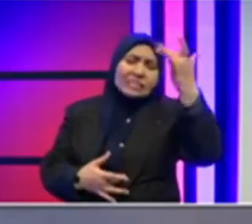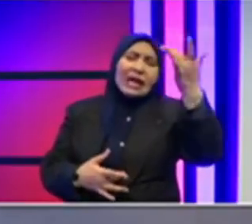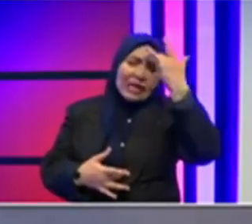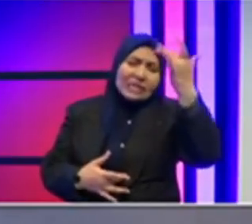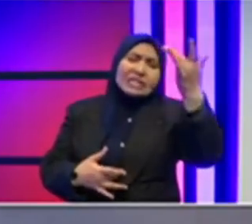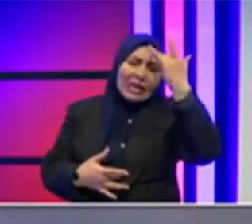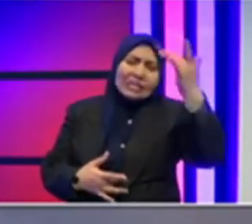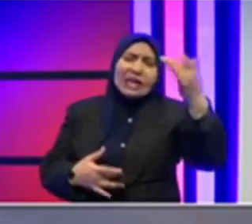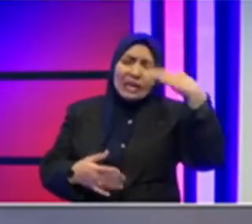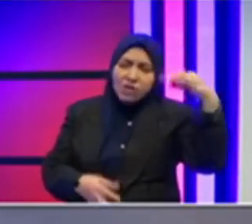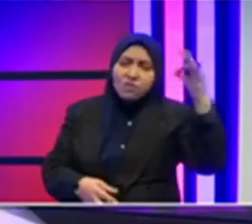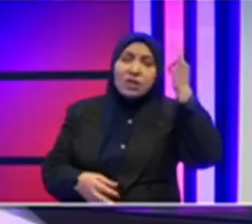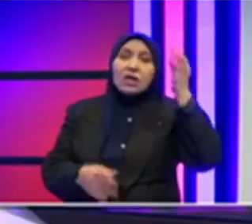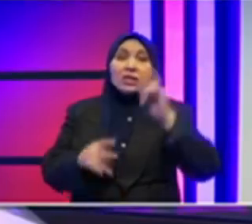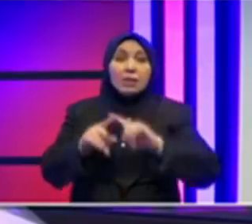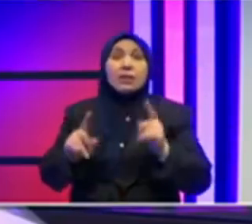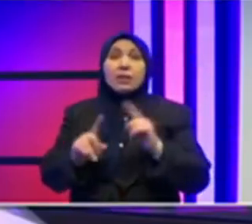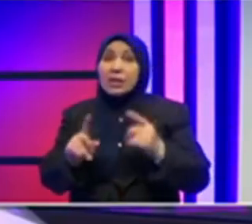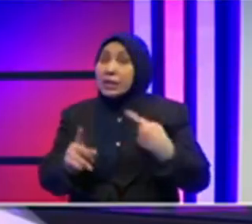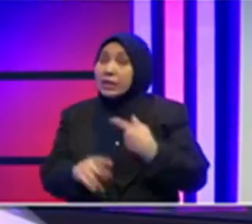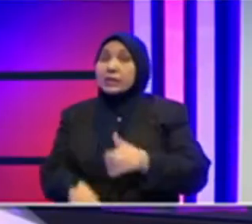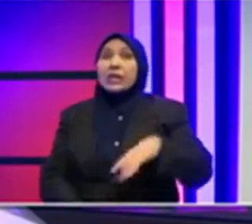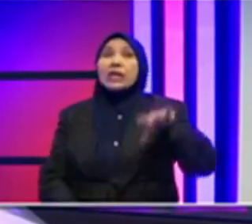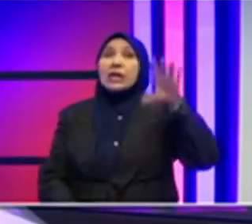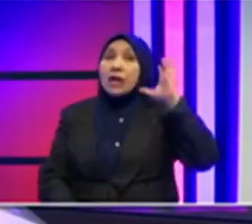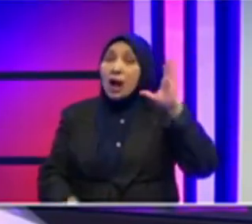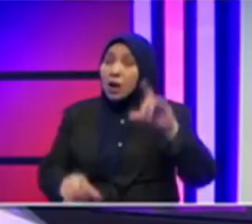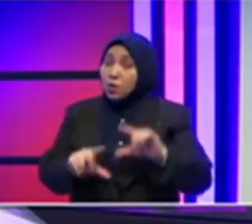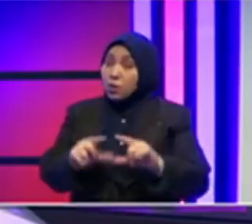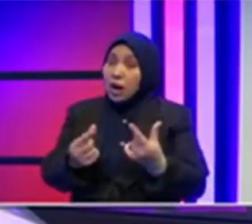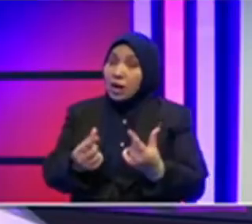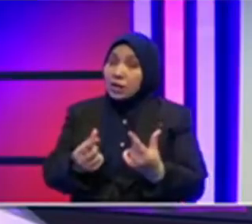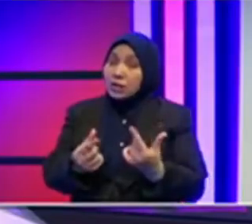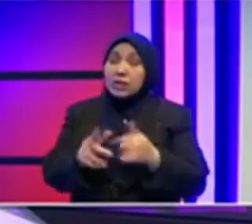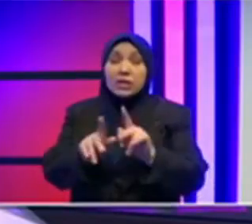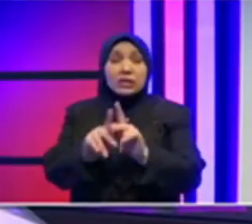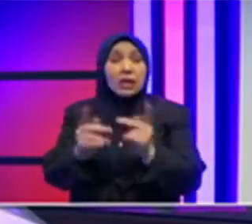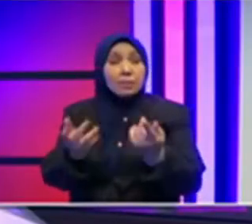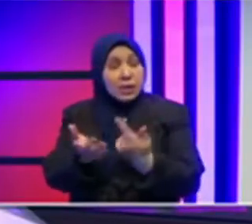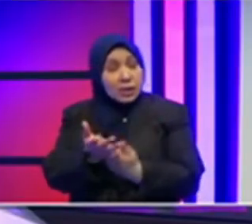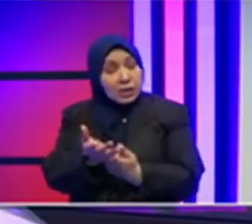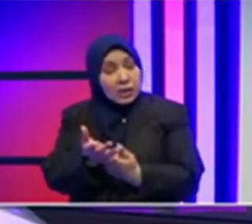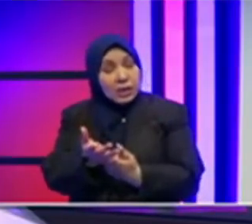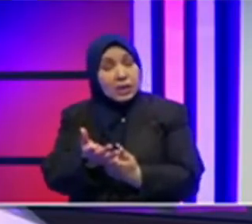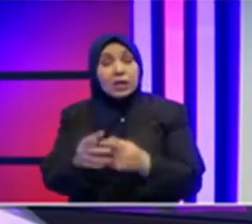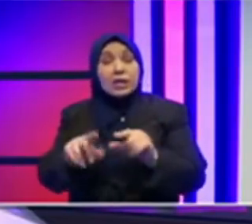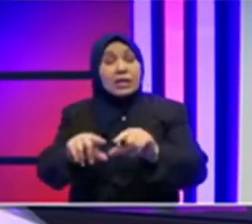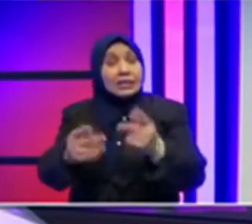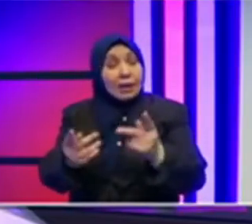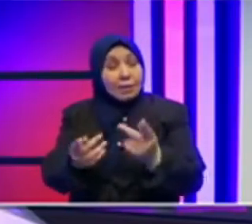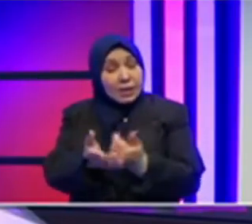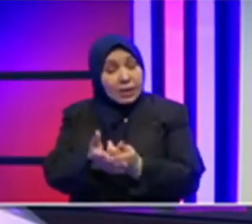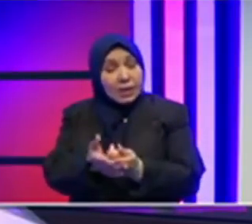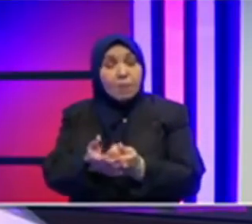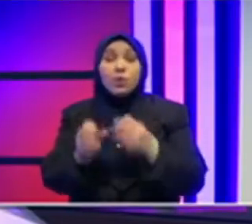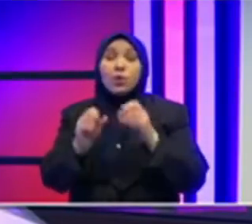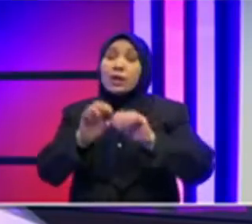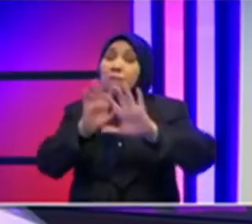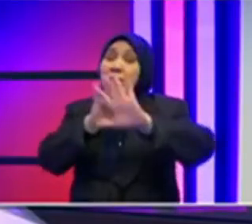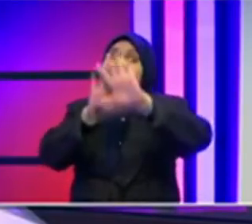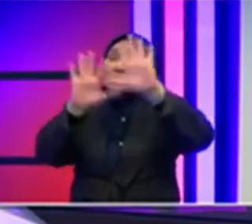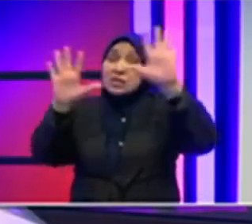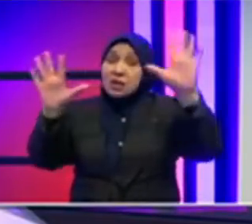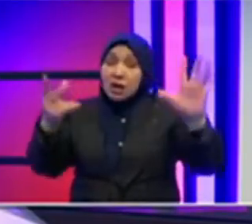yang kita fikir. Tetapi bila kita dengar Al-Quran ini, kitab ini munir, dia mencerahkan. Jangan